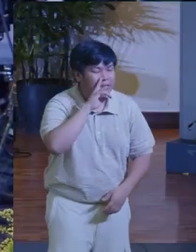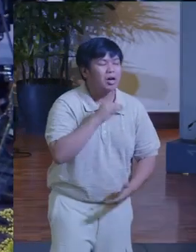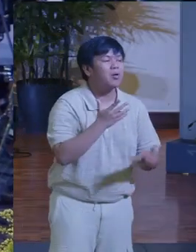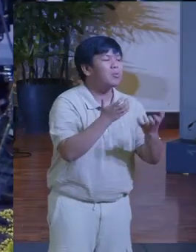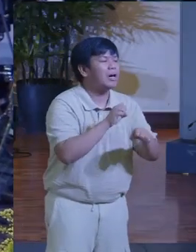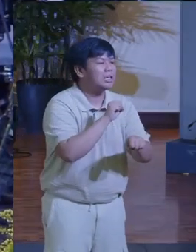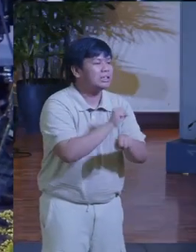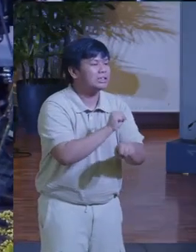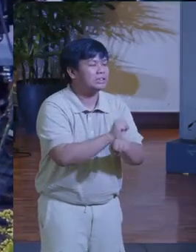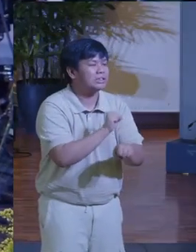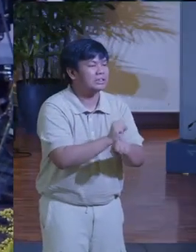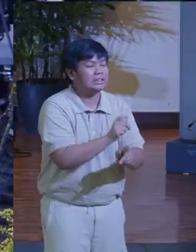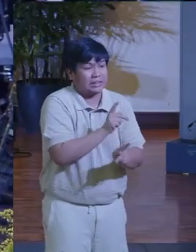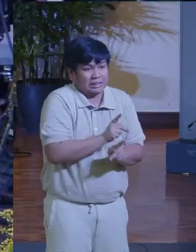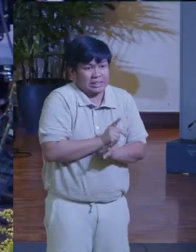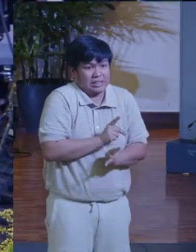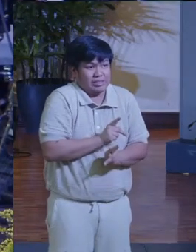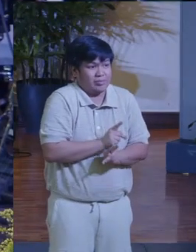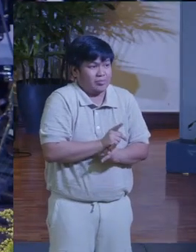kanilang trabaho.